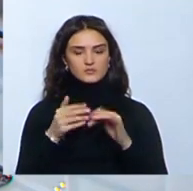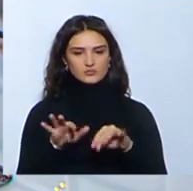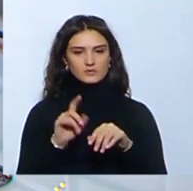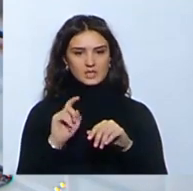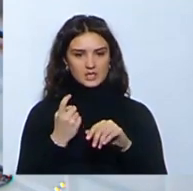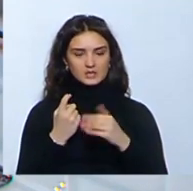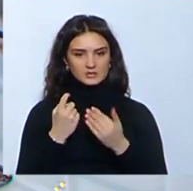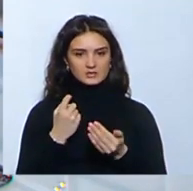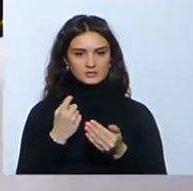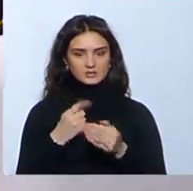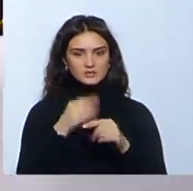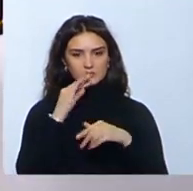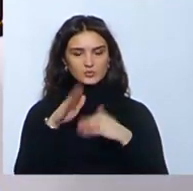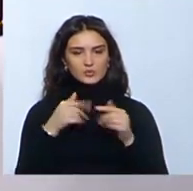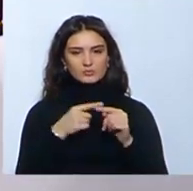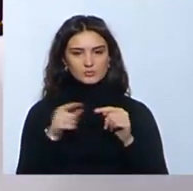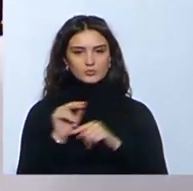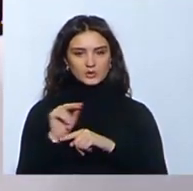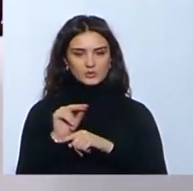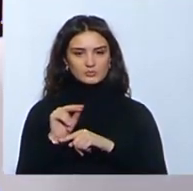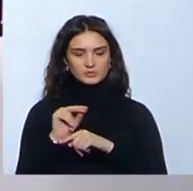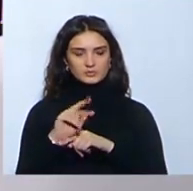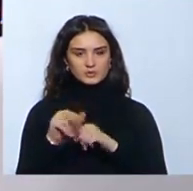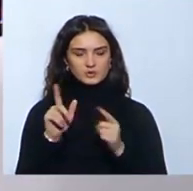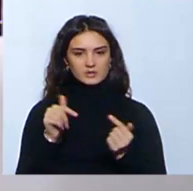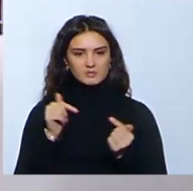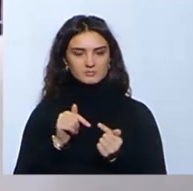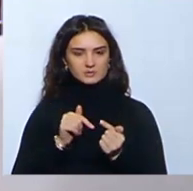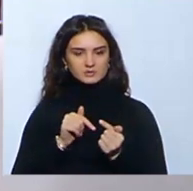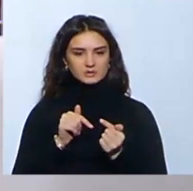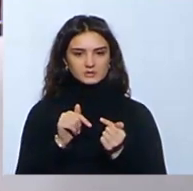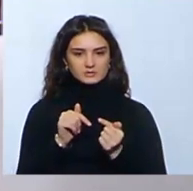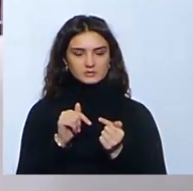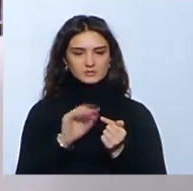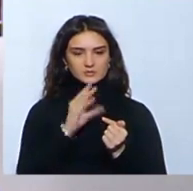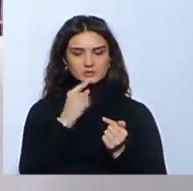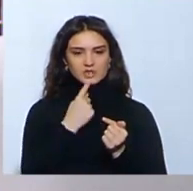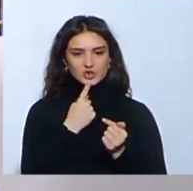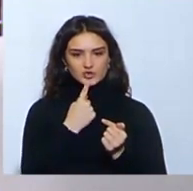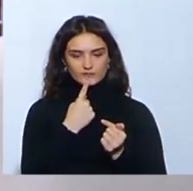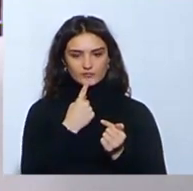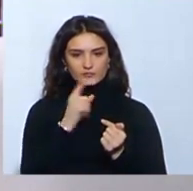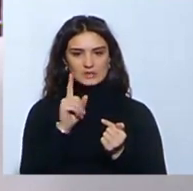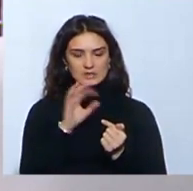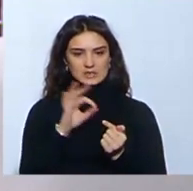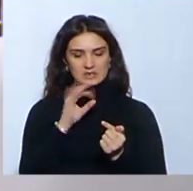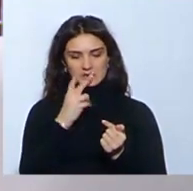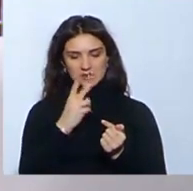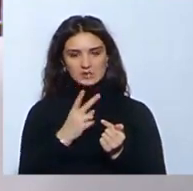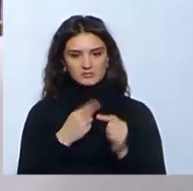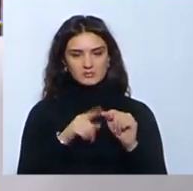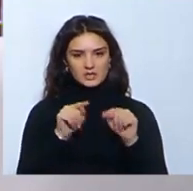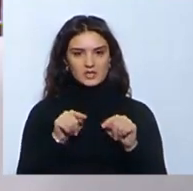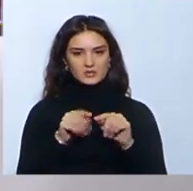ხარისხს პოსტტრავმული, ვთქვათ, მკურნალობის და შესაბამისად, როცა მithumete საეჭვო უცხოსხეულზეა საუბარი,